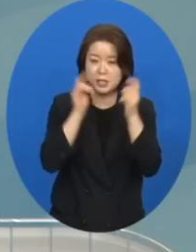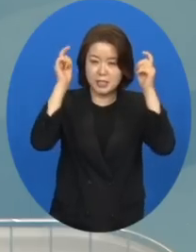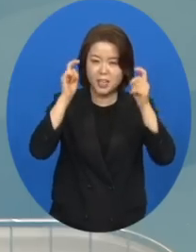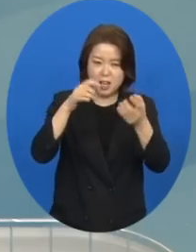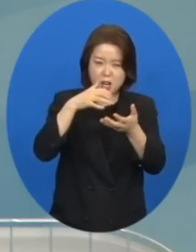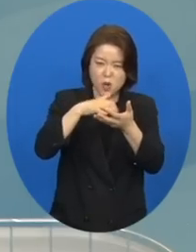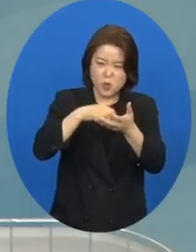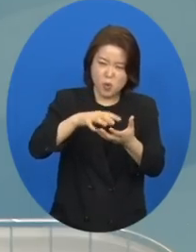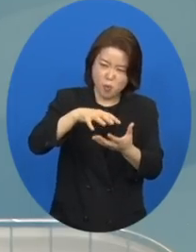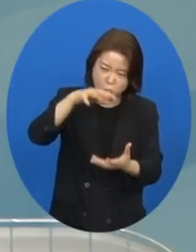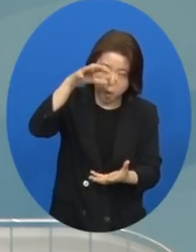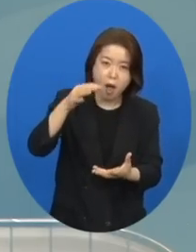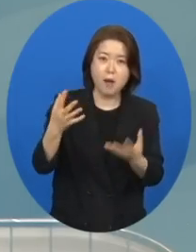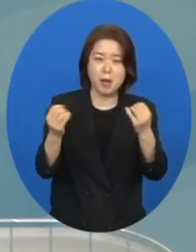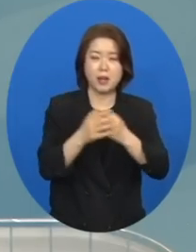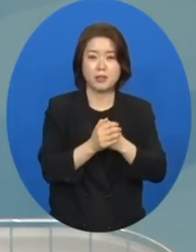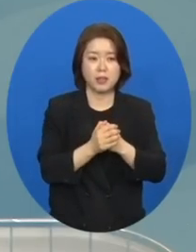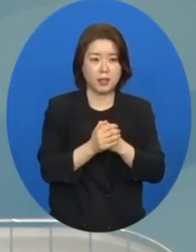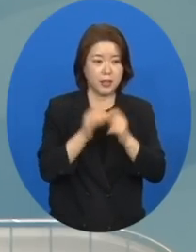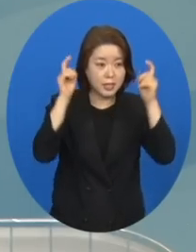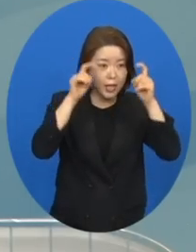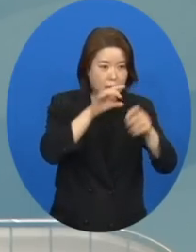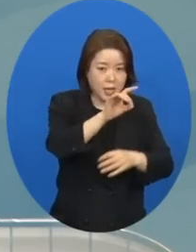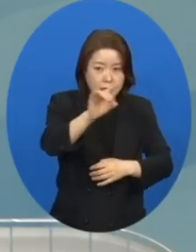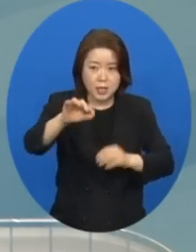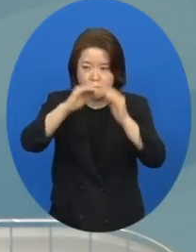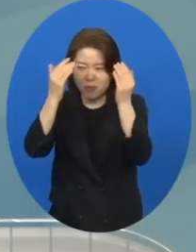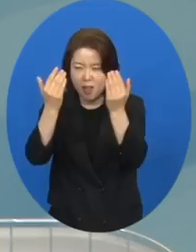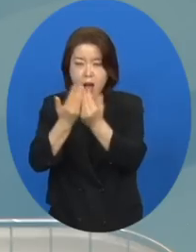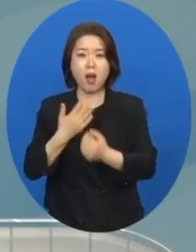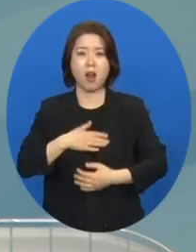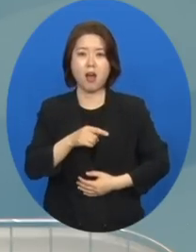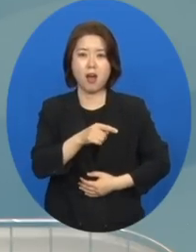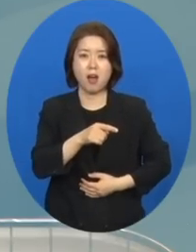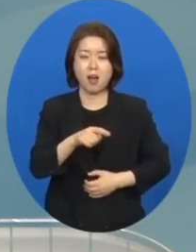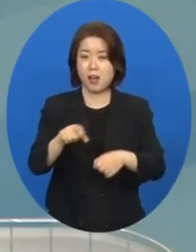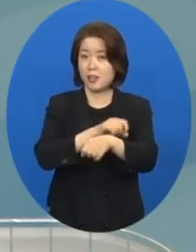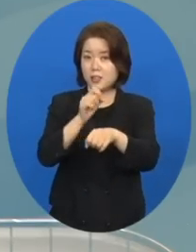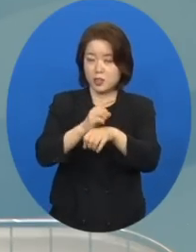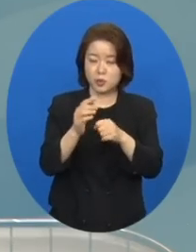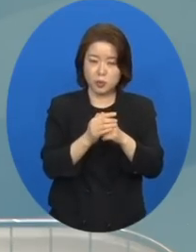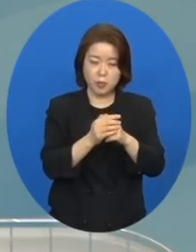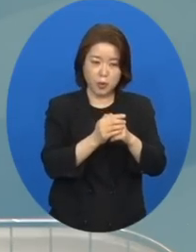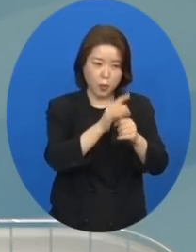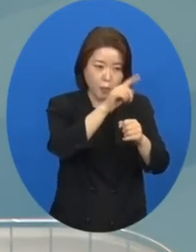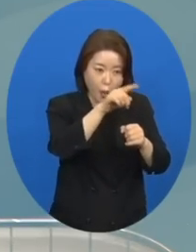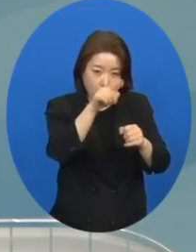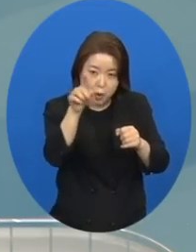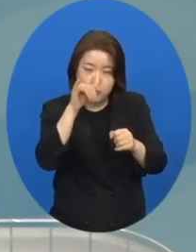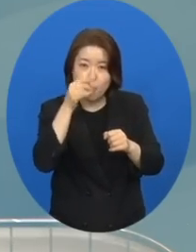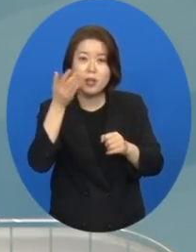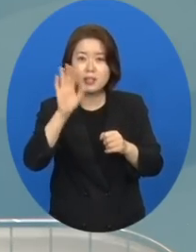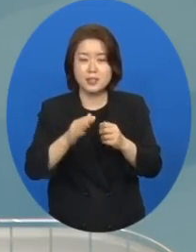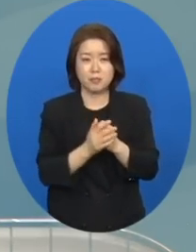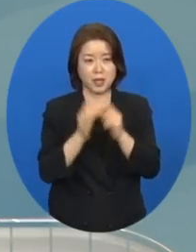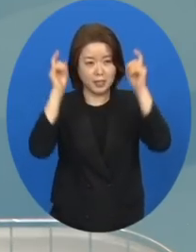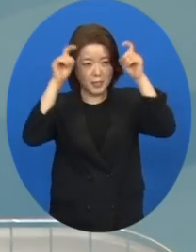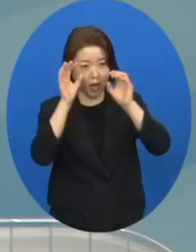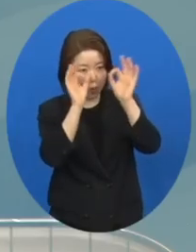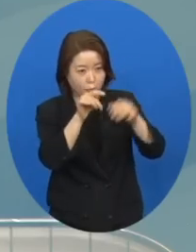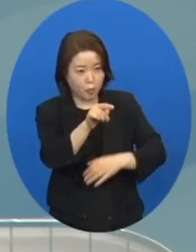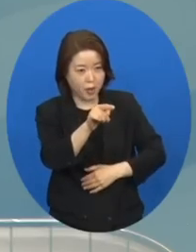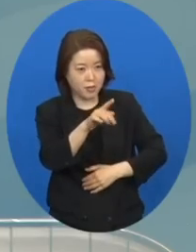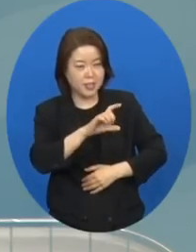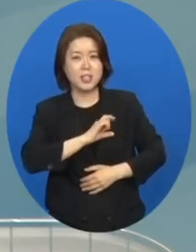그 양들의 이름을 다 한다는 겁니다 특징이 있어요 표식이다 학기도 할 거라고요 양들을 보면 무슨